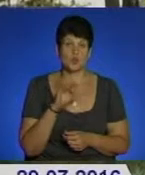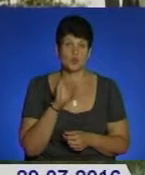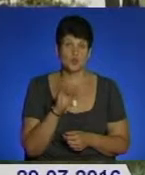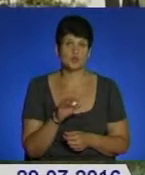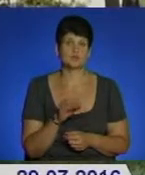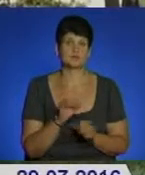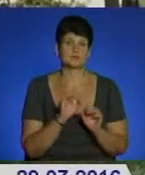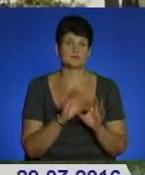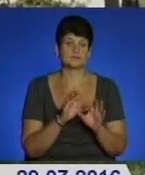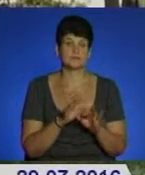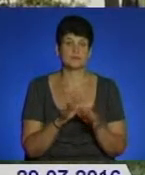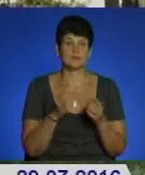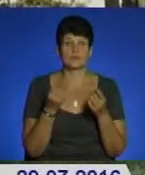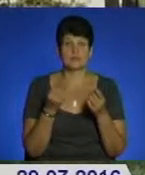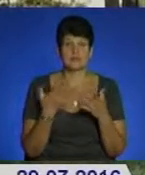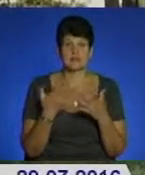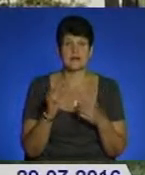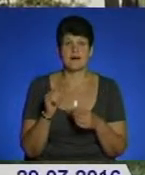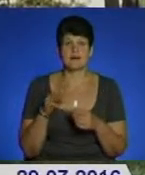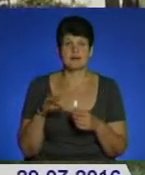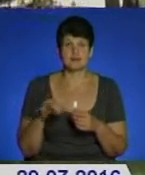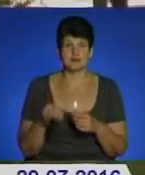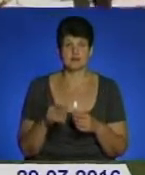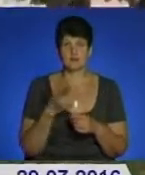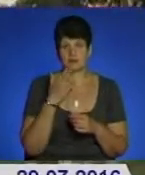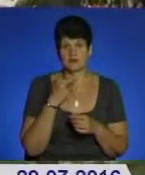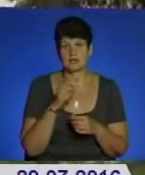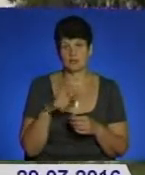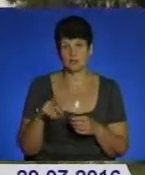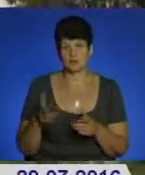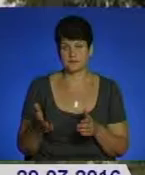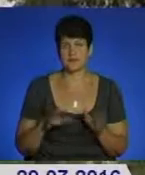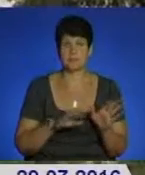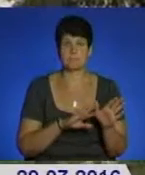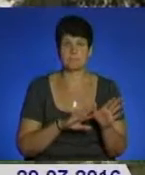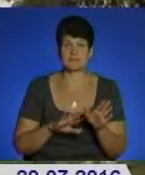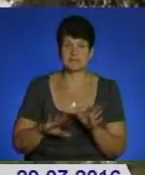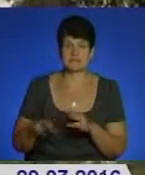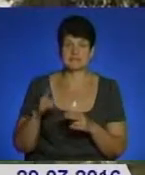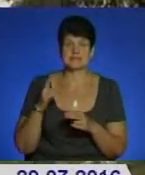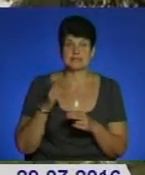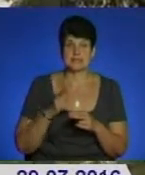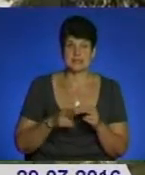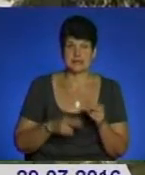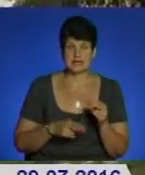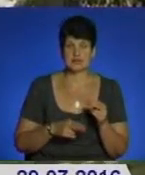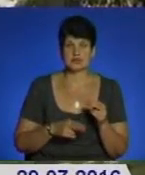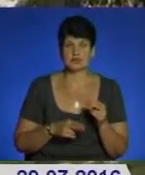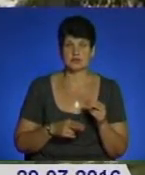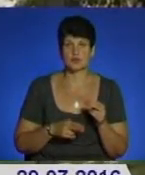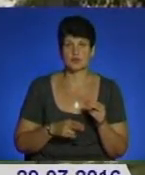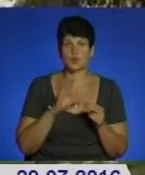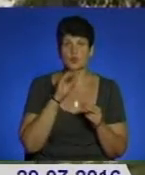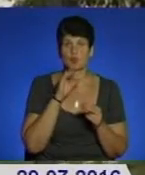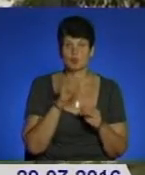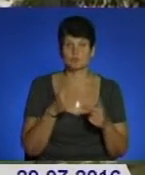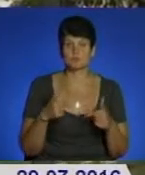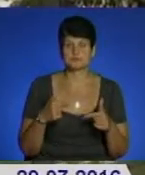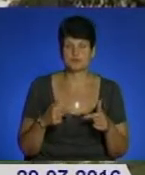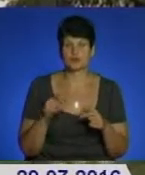вона триває 2 дні. В першу чергу, перший день це триває усний кваліфікаційний іспит, коли засідає кваліфікаційна комісія, і